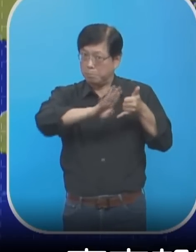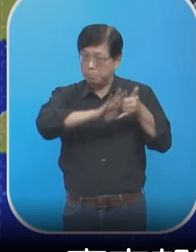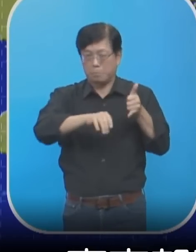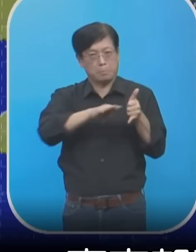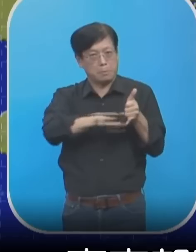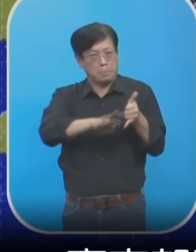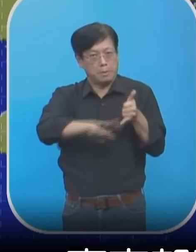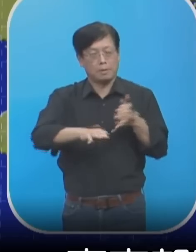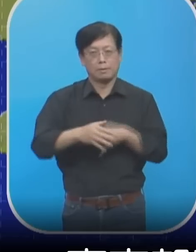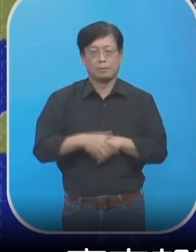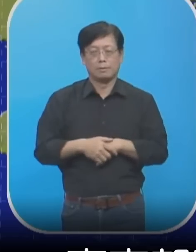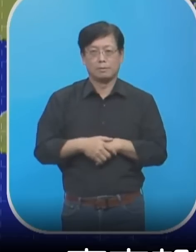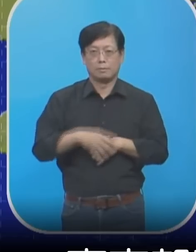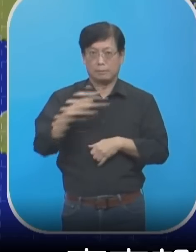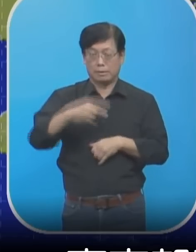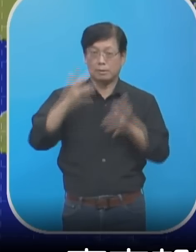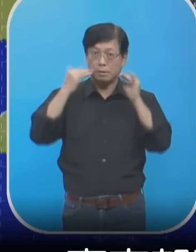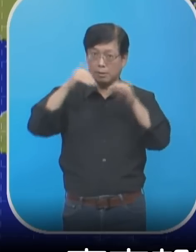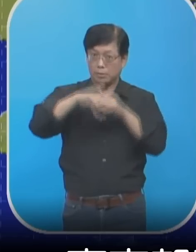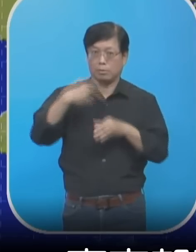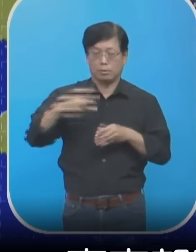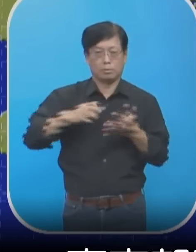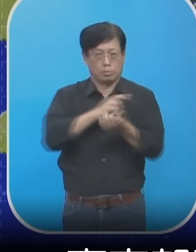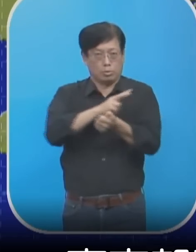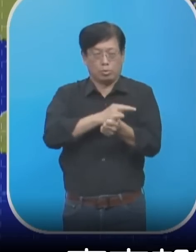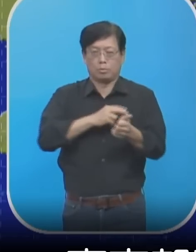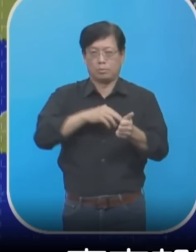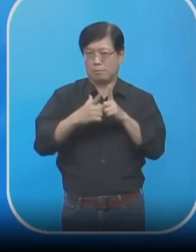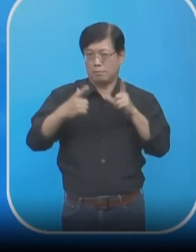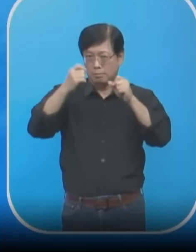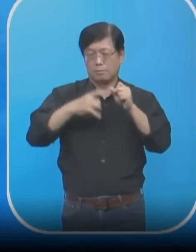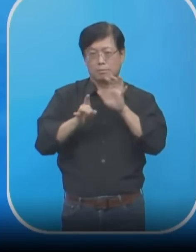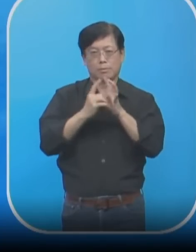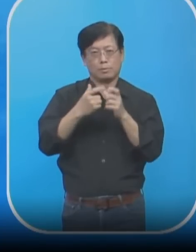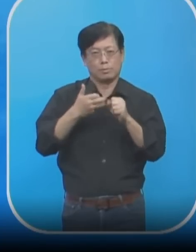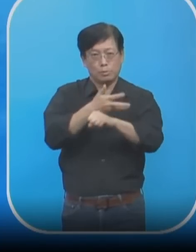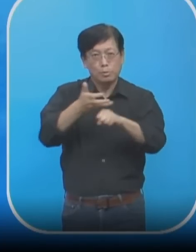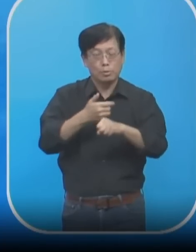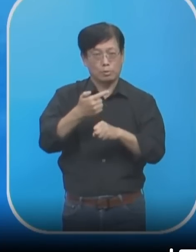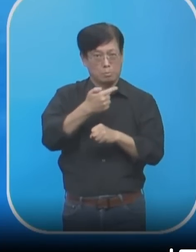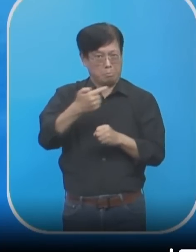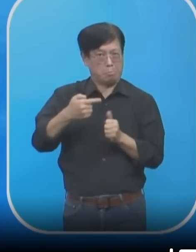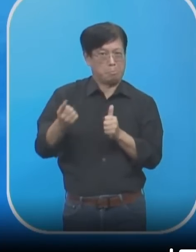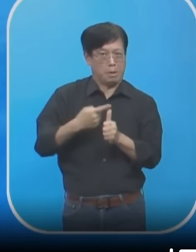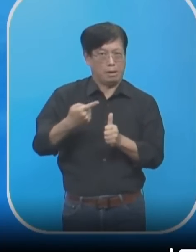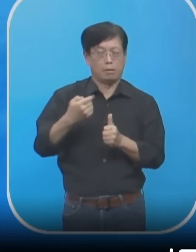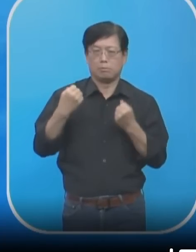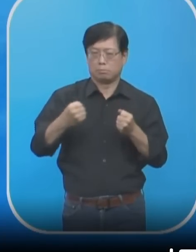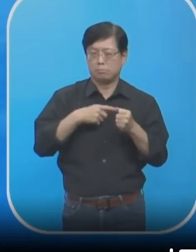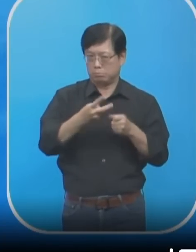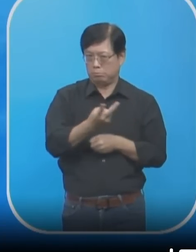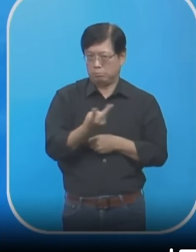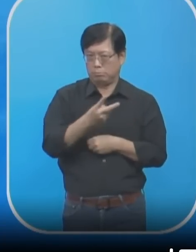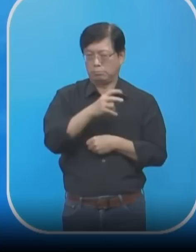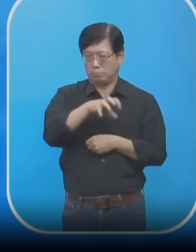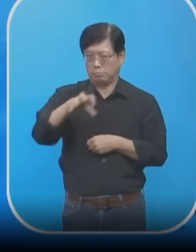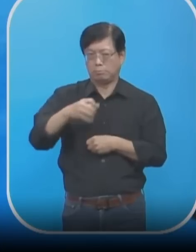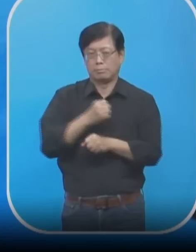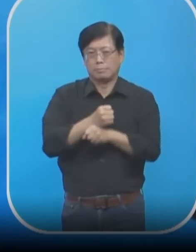东南部，还有南投以及云林以南的陆地。首先最强的风势呢，提醒在蓝屿绿岛的这一